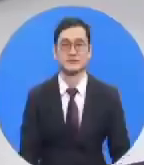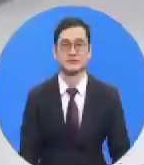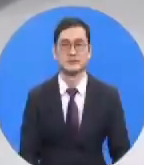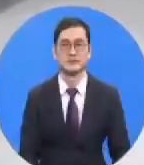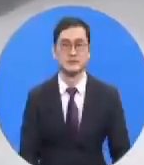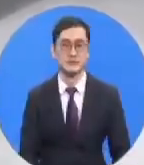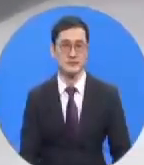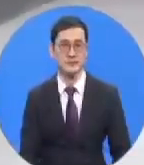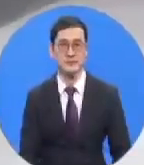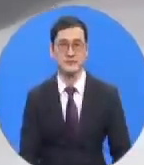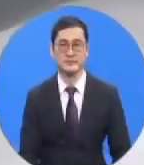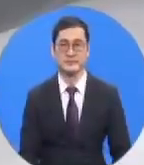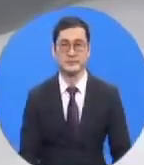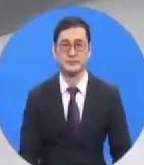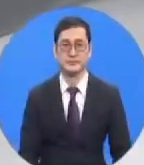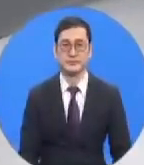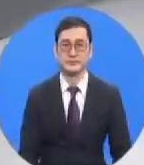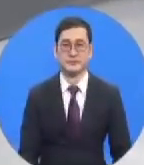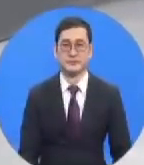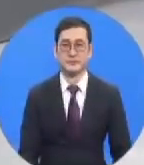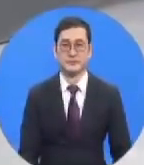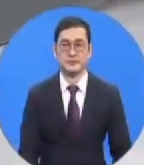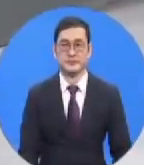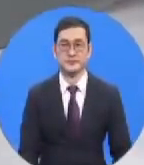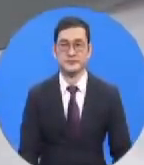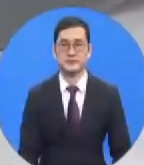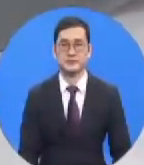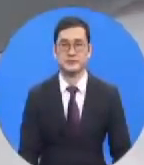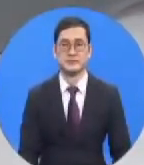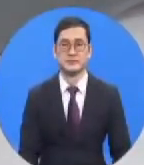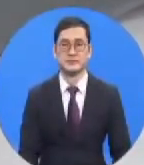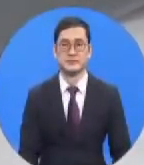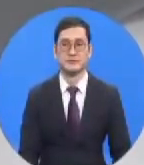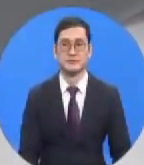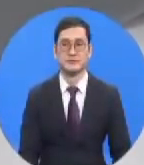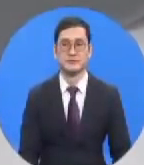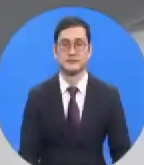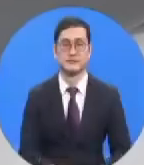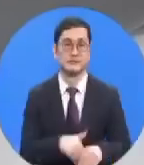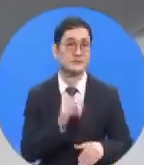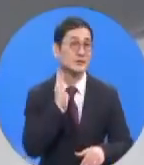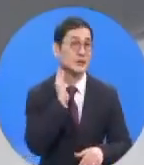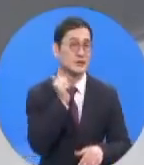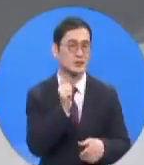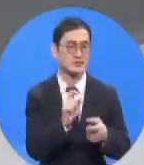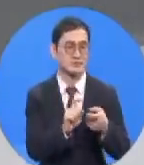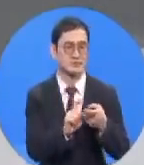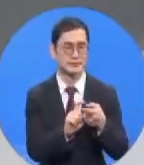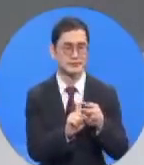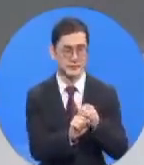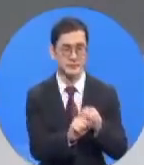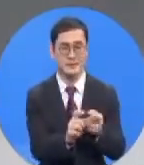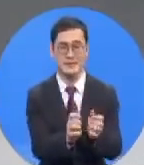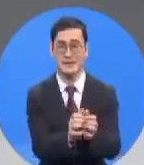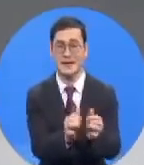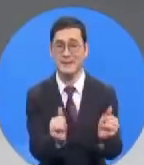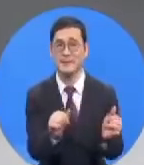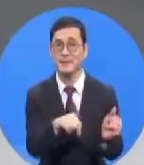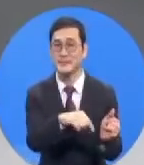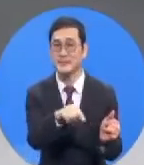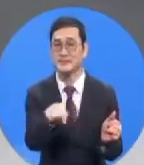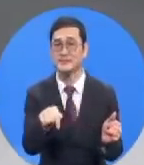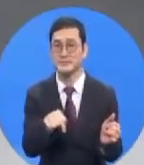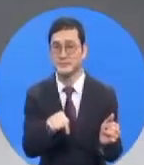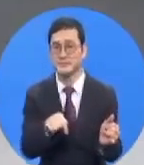친문 쪽에 그렇게 호의적인 입장은 아니었던 이재명 지사가 이번 계기로 또 친문 쪽에 약간